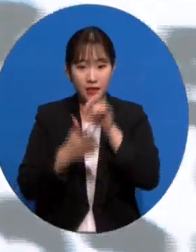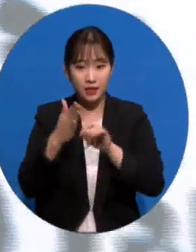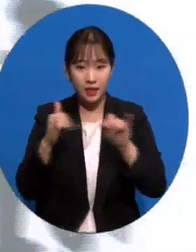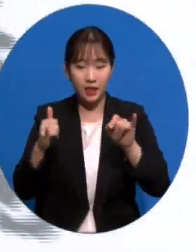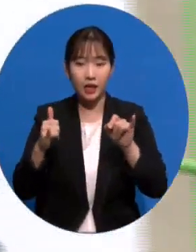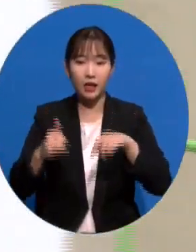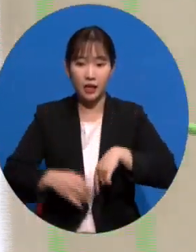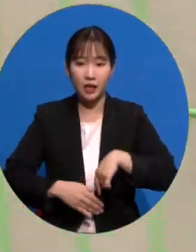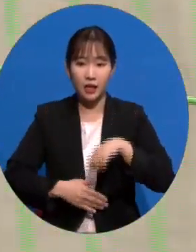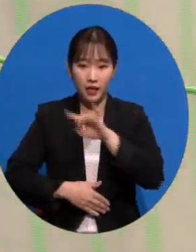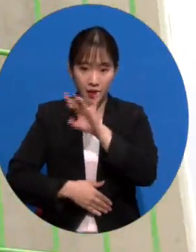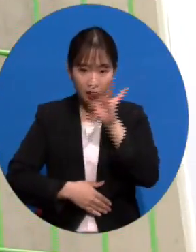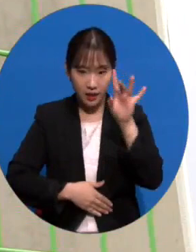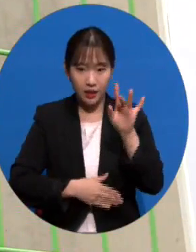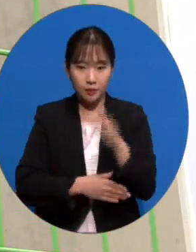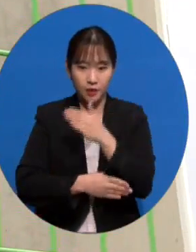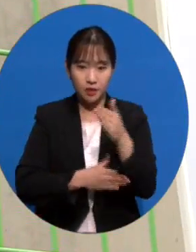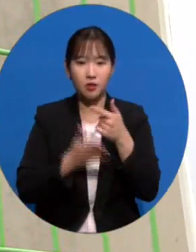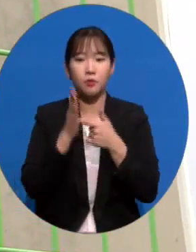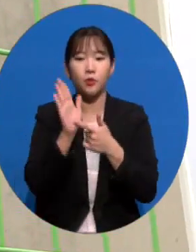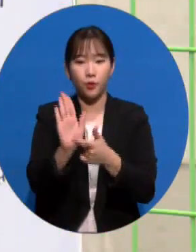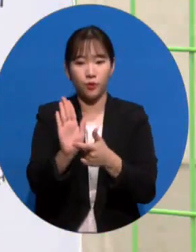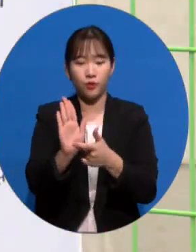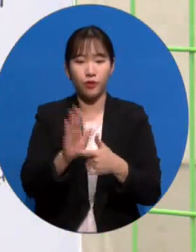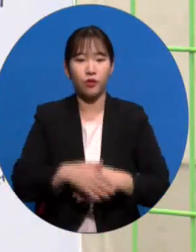필체로 표현했습니다. 아이한테